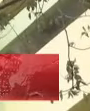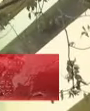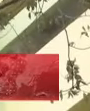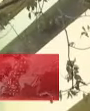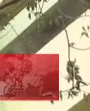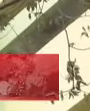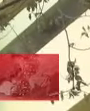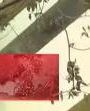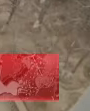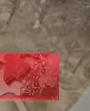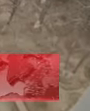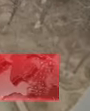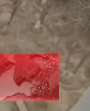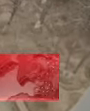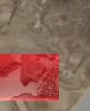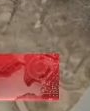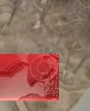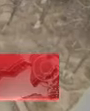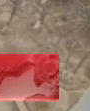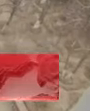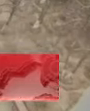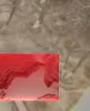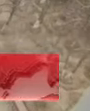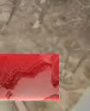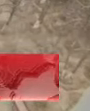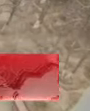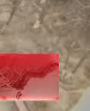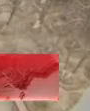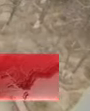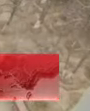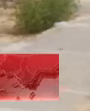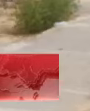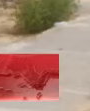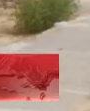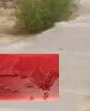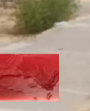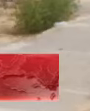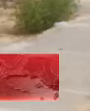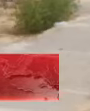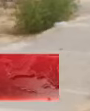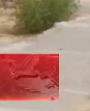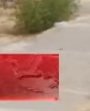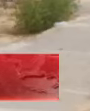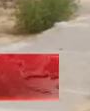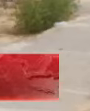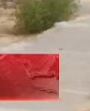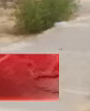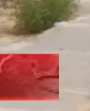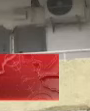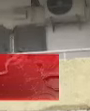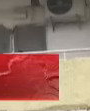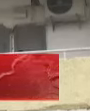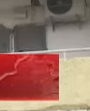Смертельная травля клопов в Актау. Подозреваемые в гибели детей до сих пор не задержаны. Они спокойно кушают, спят, гуляют со своими